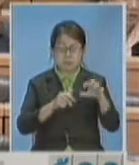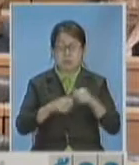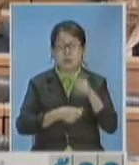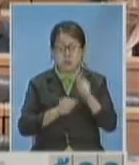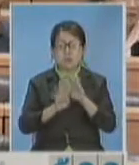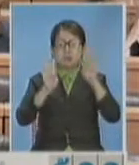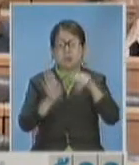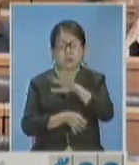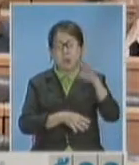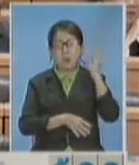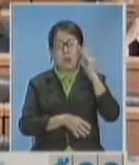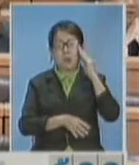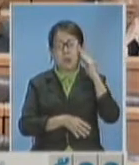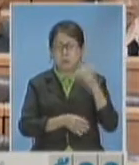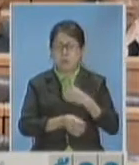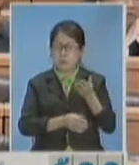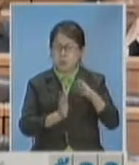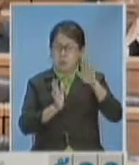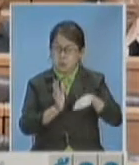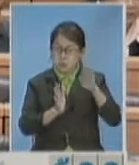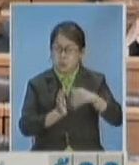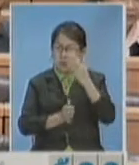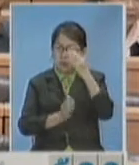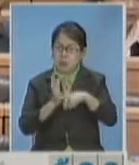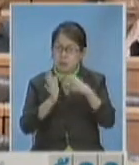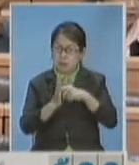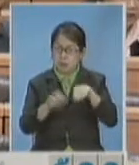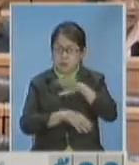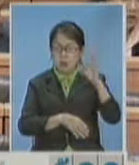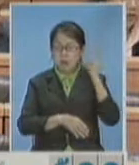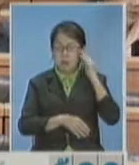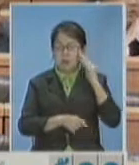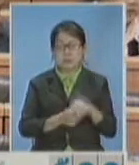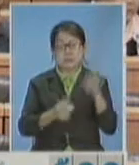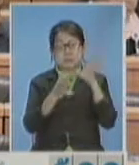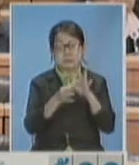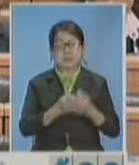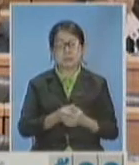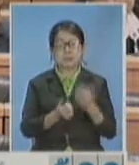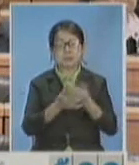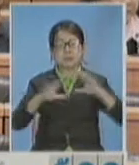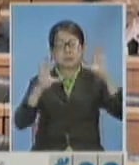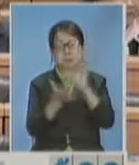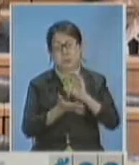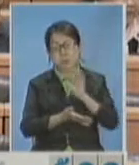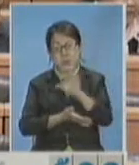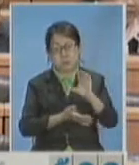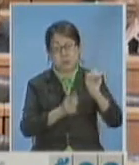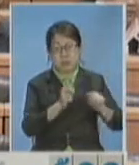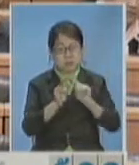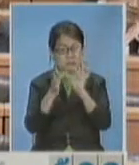วกเราว่าท่านปรับลดด้วยเหตุผลอะไรไม่ได้ไปอภิปรายเรื่องการจัดงบประมาณของรัฐบาลอันนั้นผ่านมาแล้